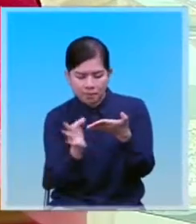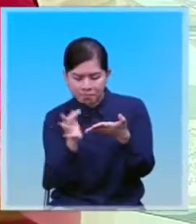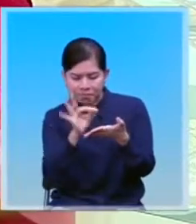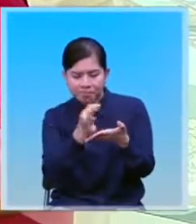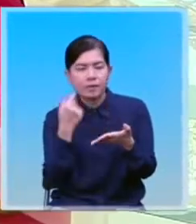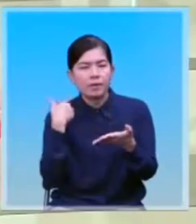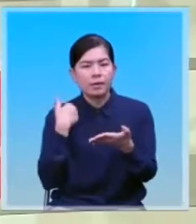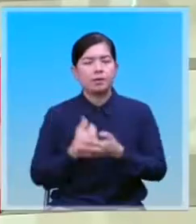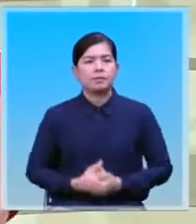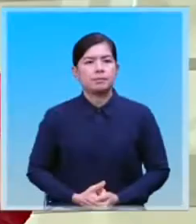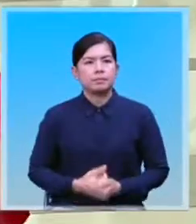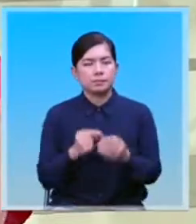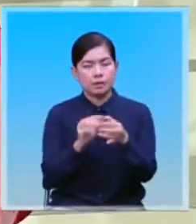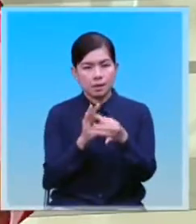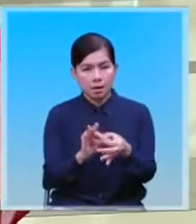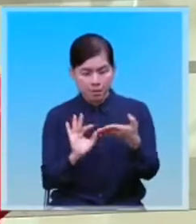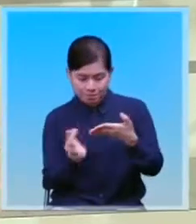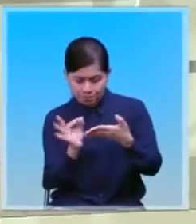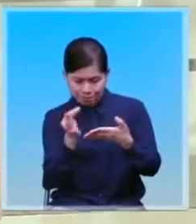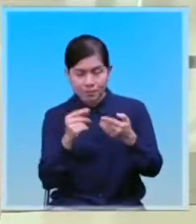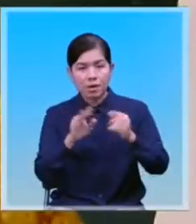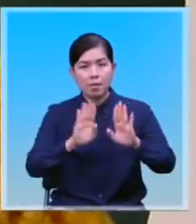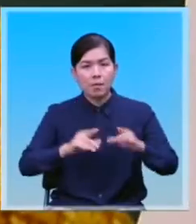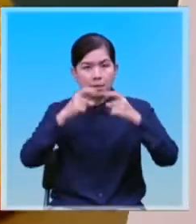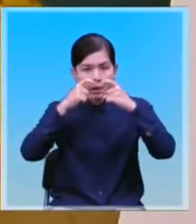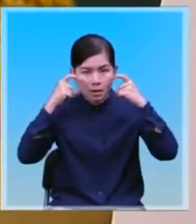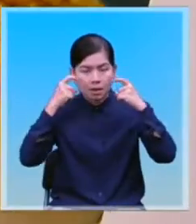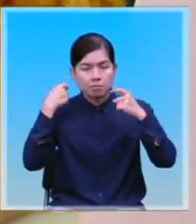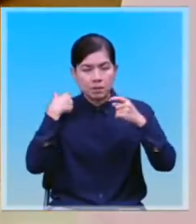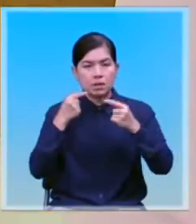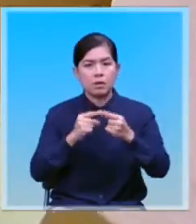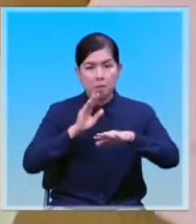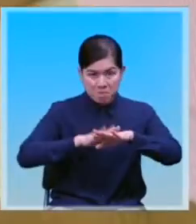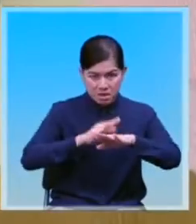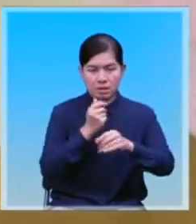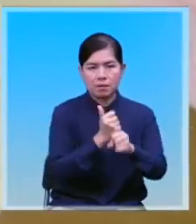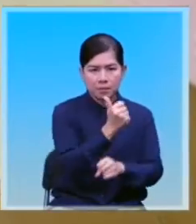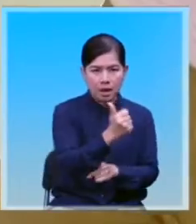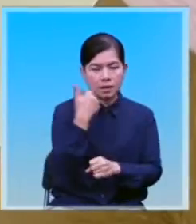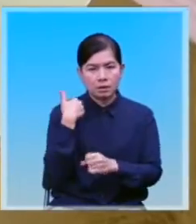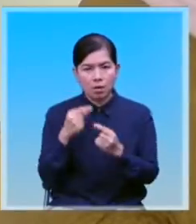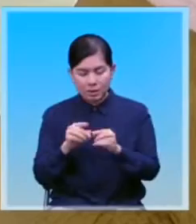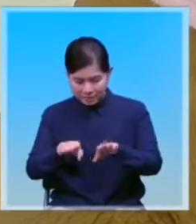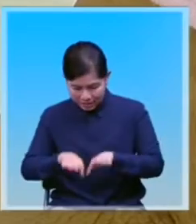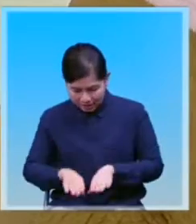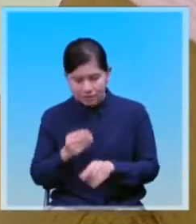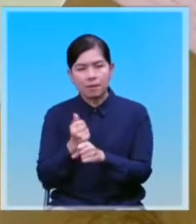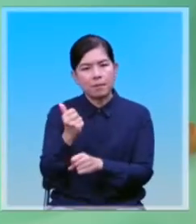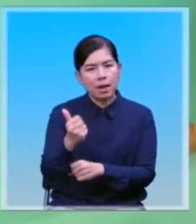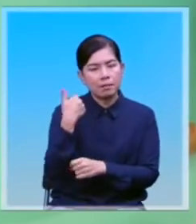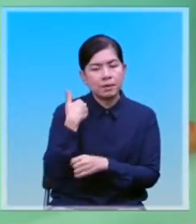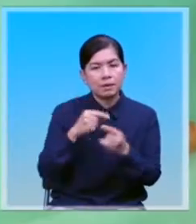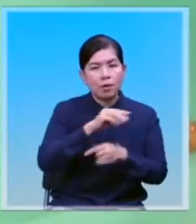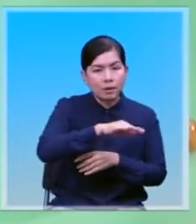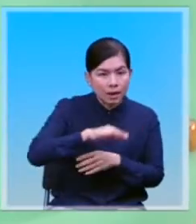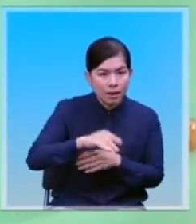ยสำหรับการเย็บหน้ากากอนามัยมีทั้งแบบเย็บด้วยมือและใช้จักรเย็บผ้ามีทั้งแบบเด็กและผู้ใหญ่ซึ่งจะมีเจ้า